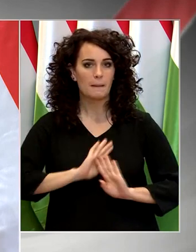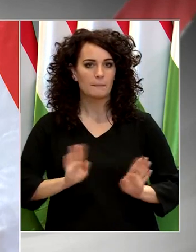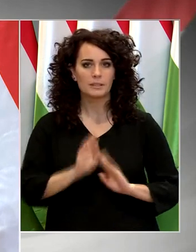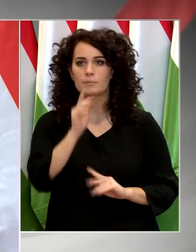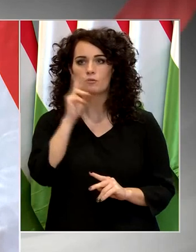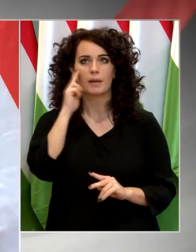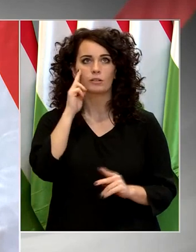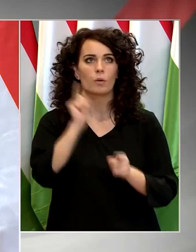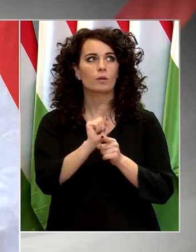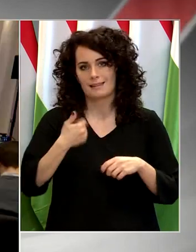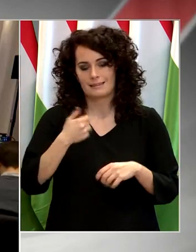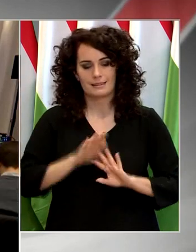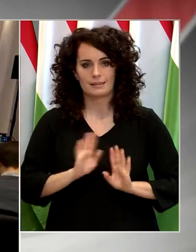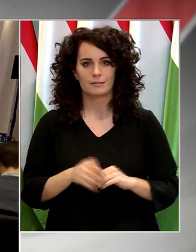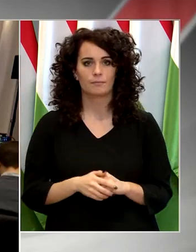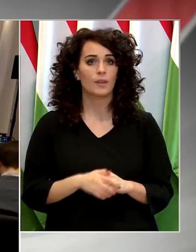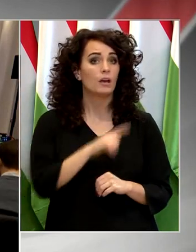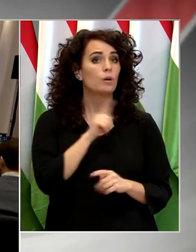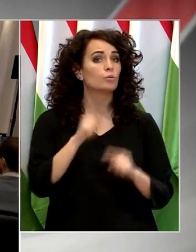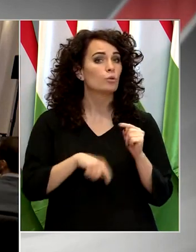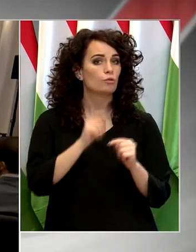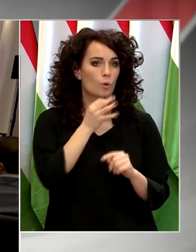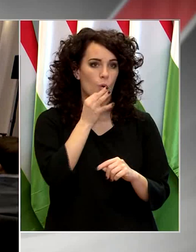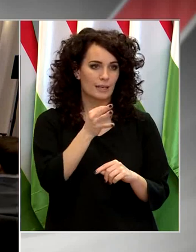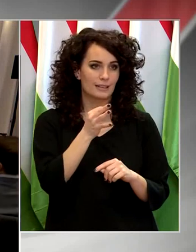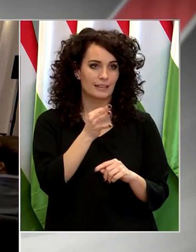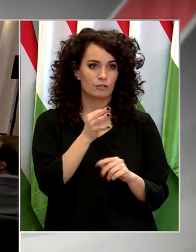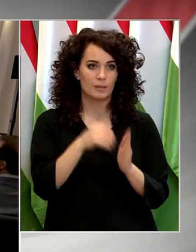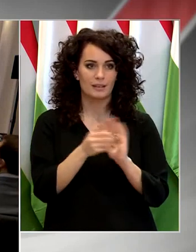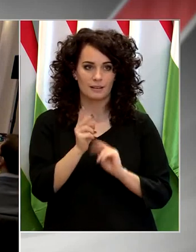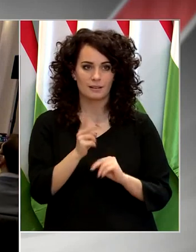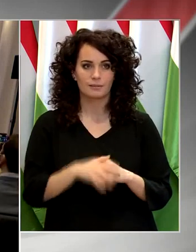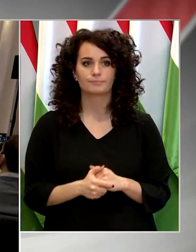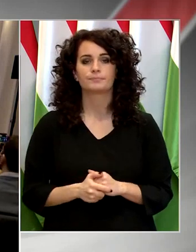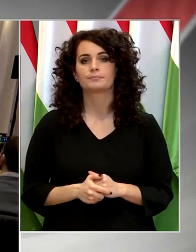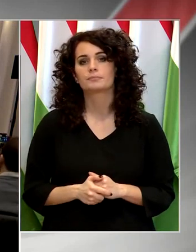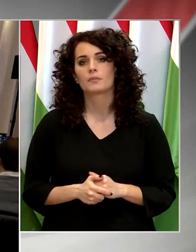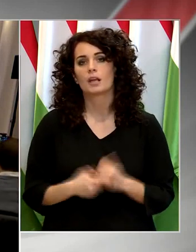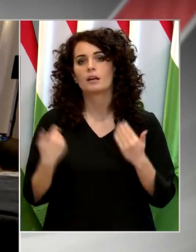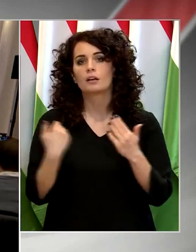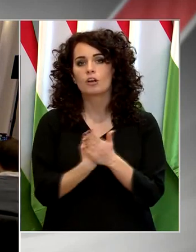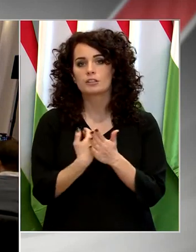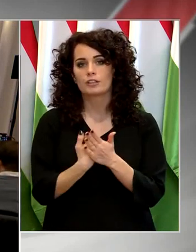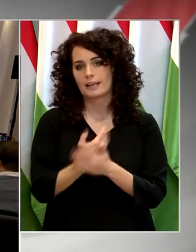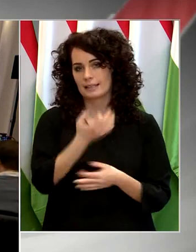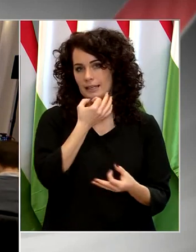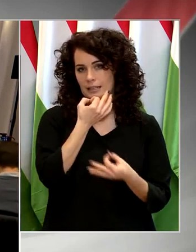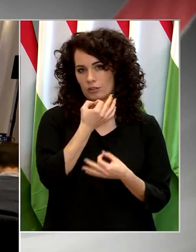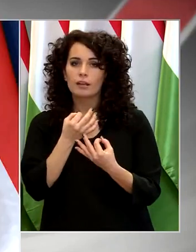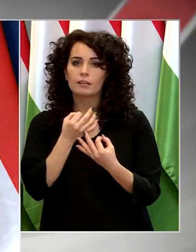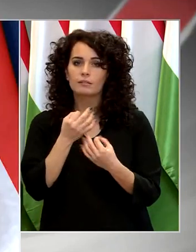a 25 év alattiak jövedelemadó mentessége és a 13. havi nyugdíj